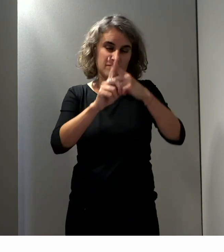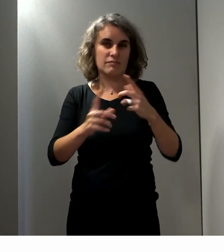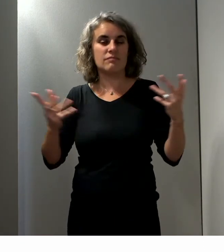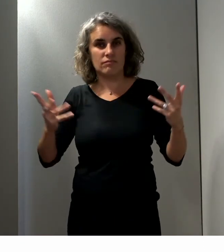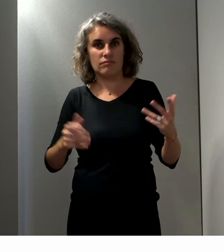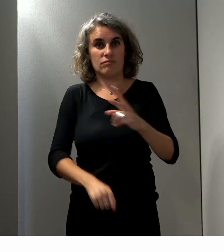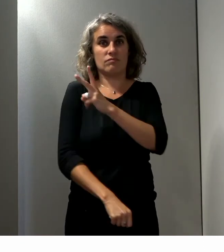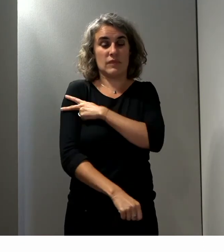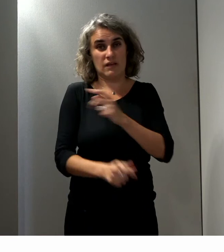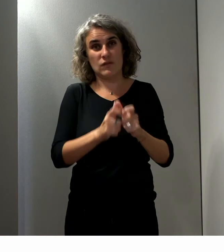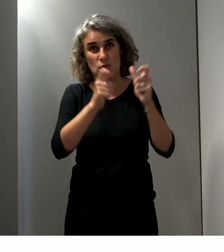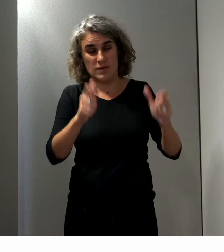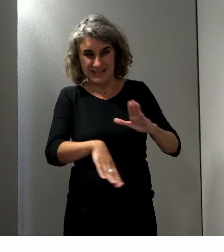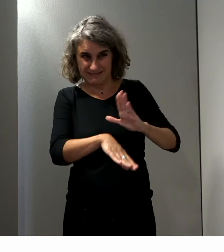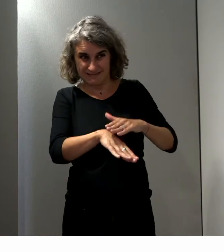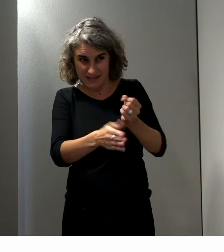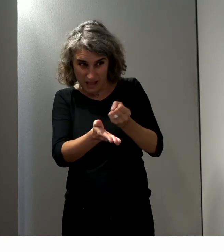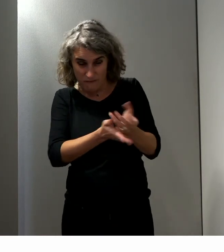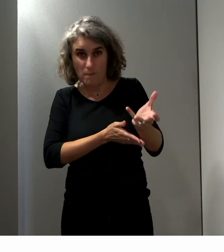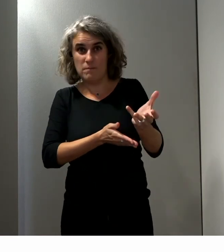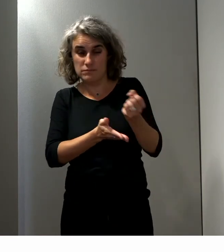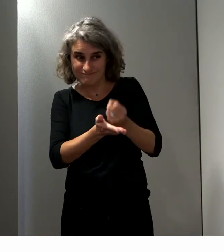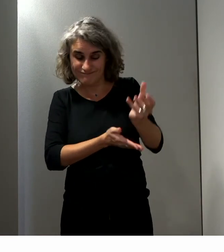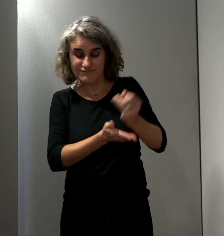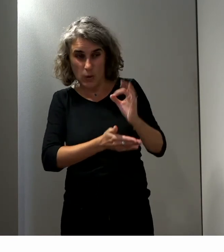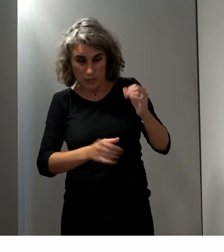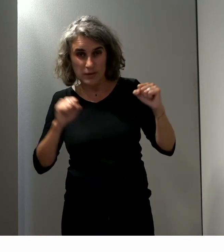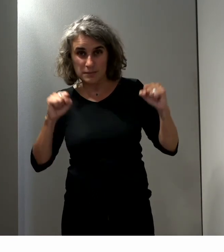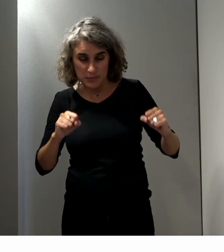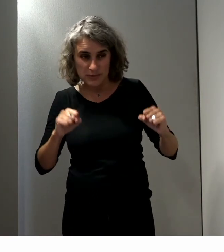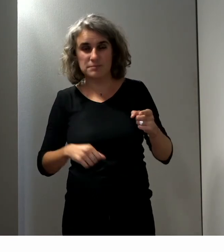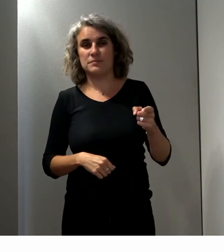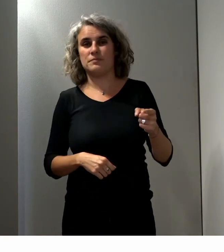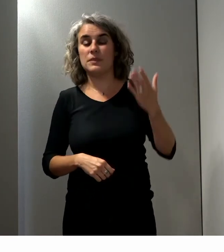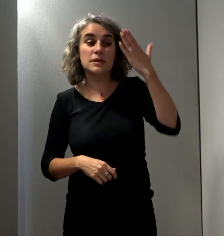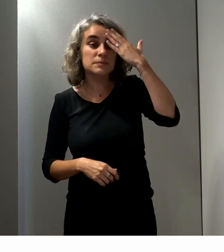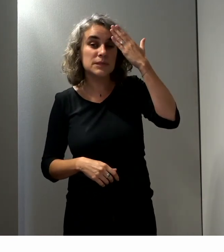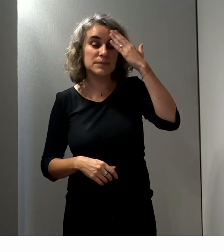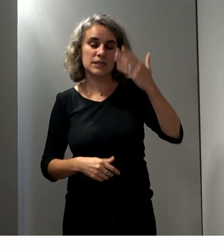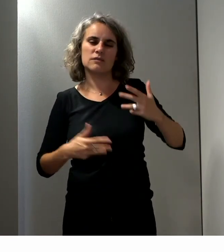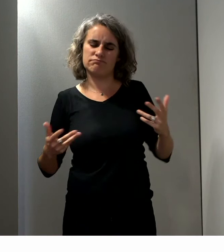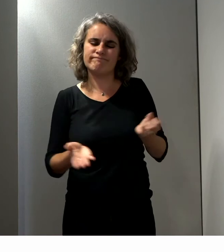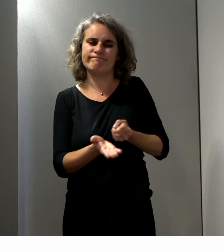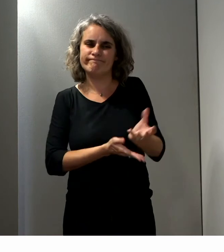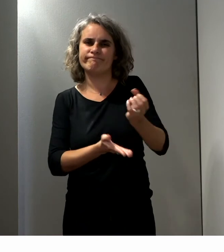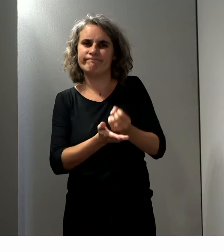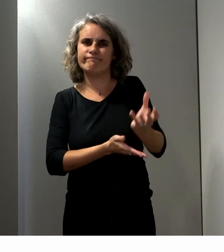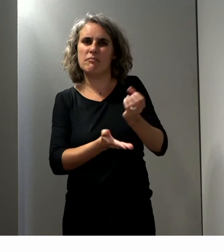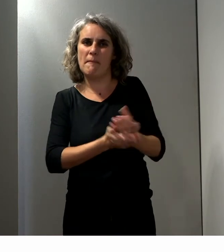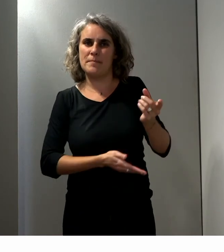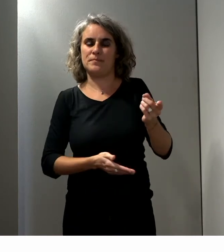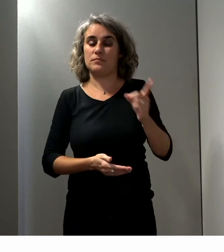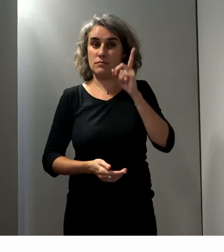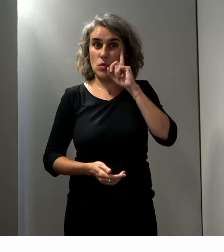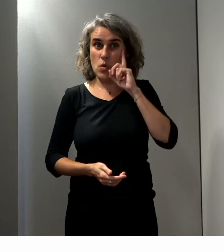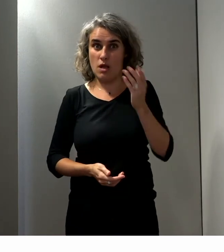d'entreprise connaissent tout ce qui est possible, utile pour eux de mobiliser dans ce genre de situation pour